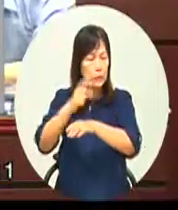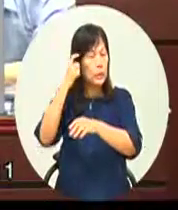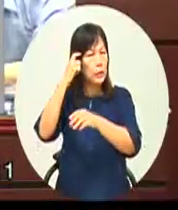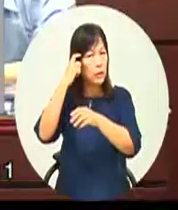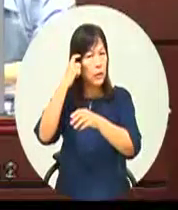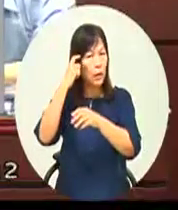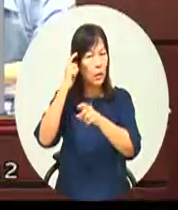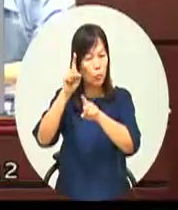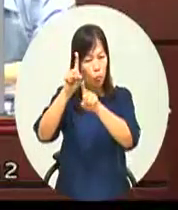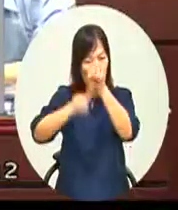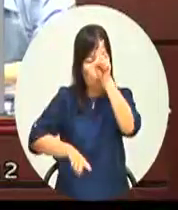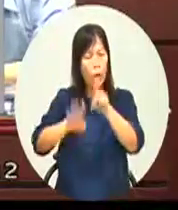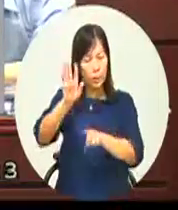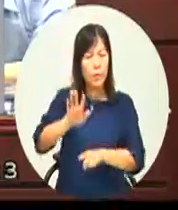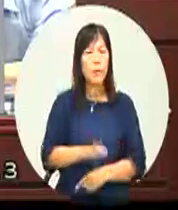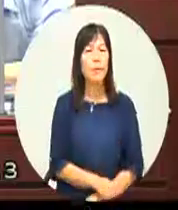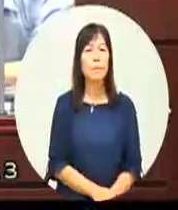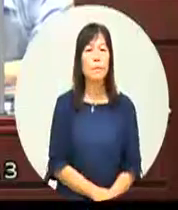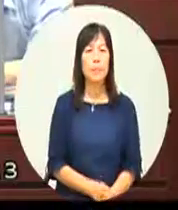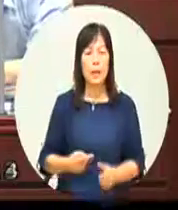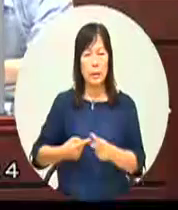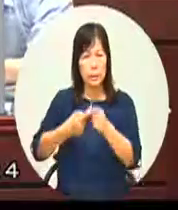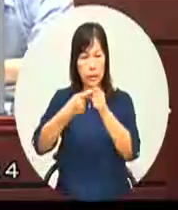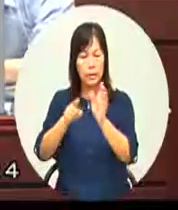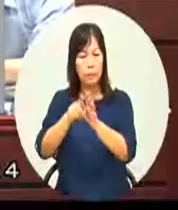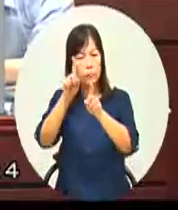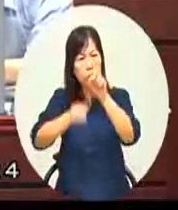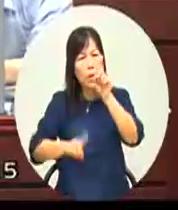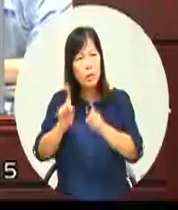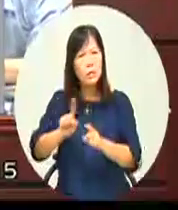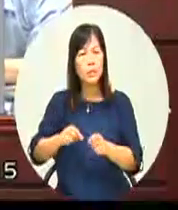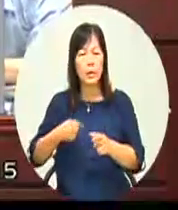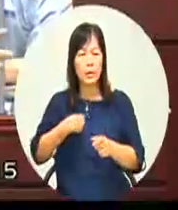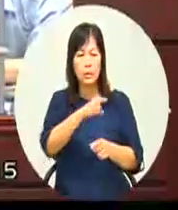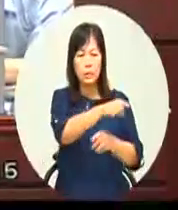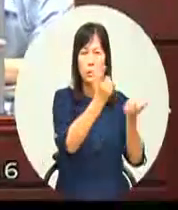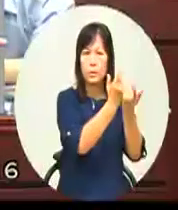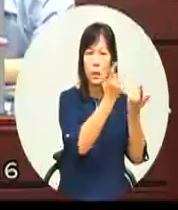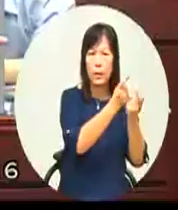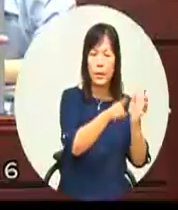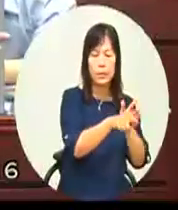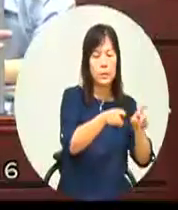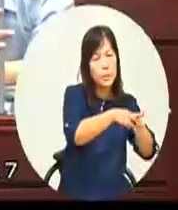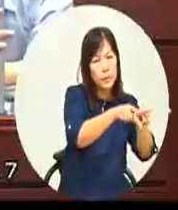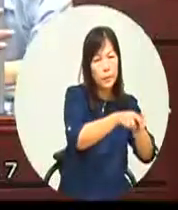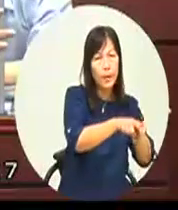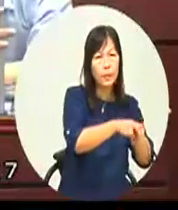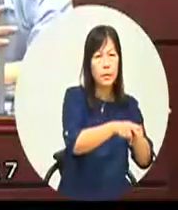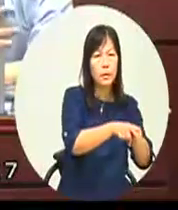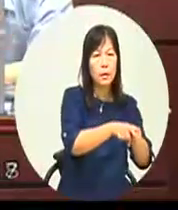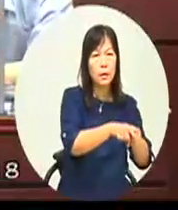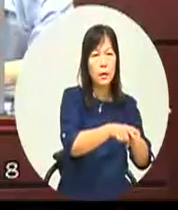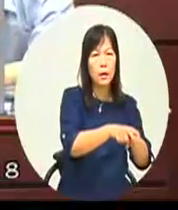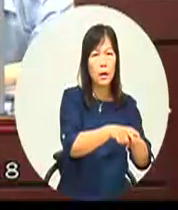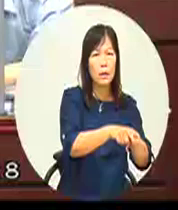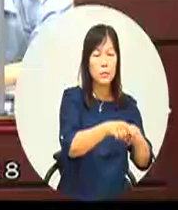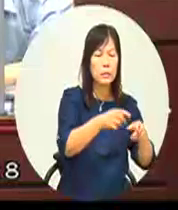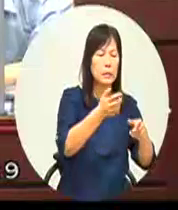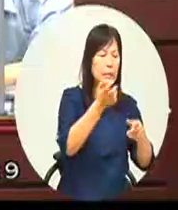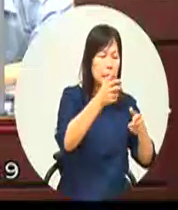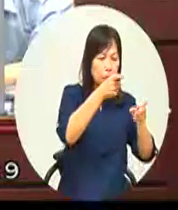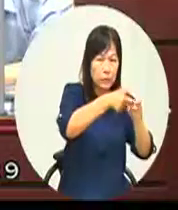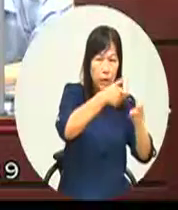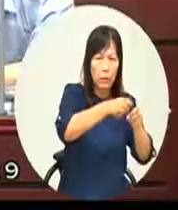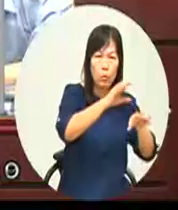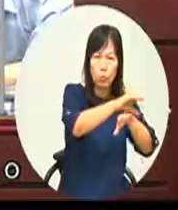其实有很大的差异。 是。 第一个差异就是他们使用的是一般的石化汽油